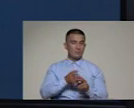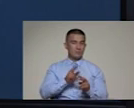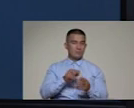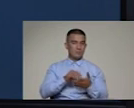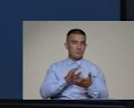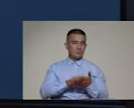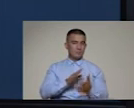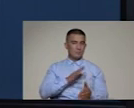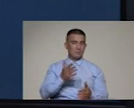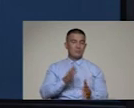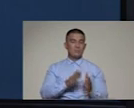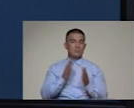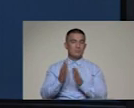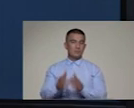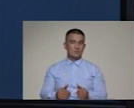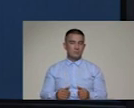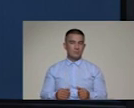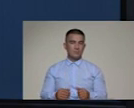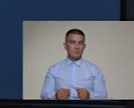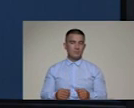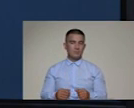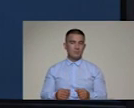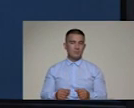joylashgan. Undan keyin fitor,